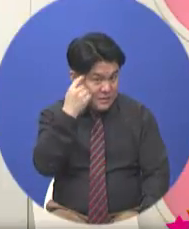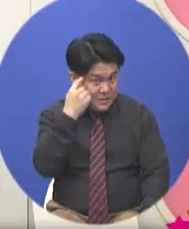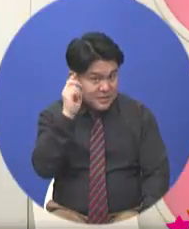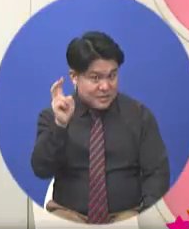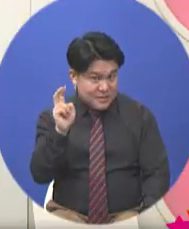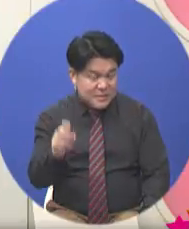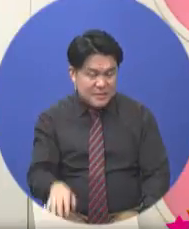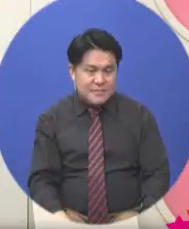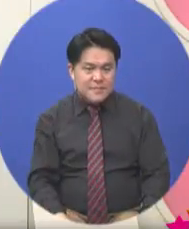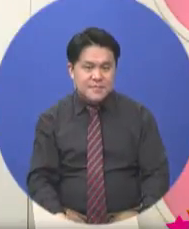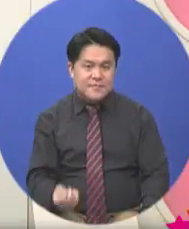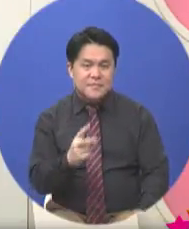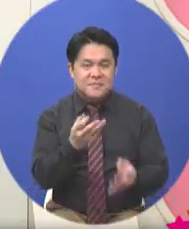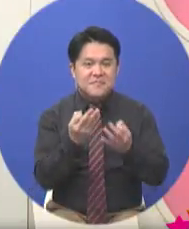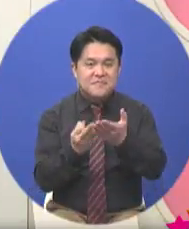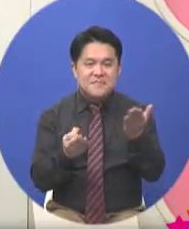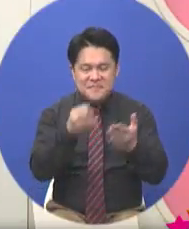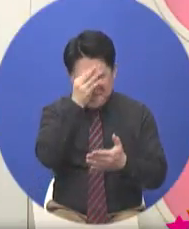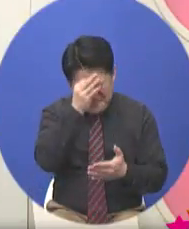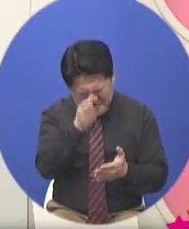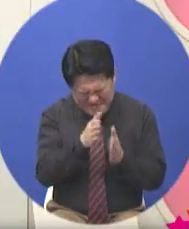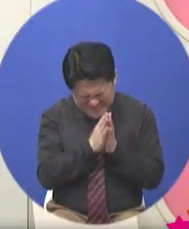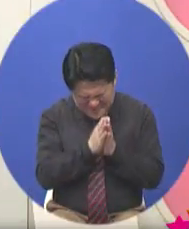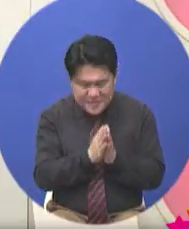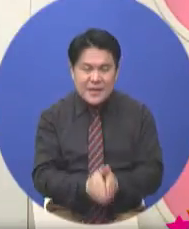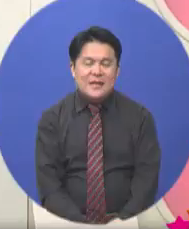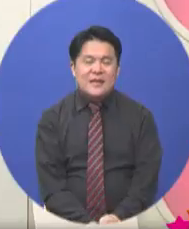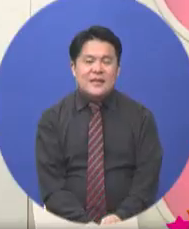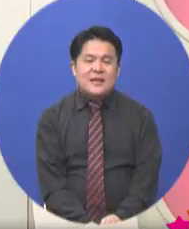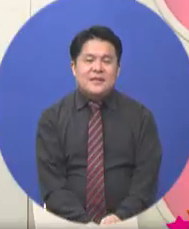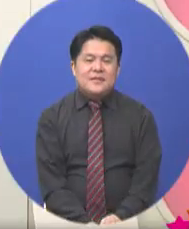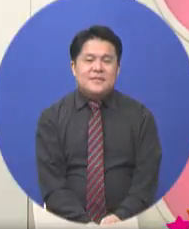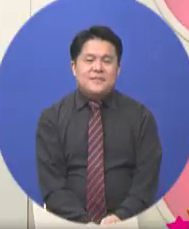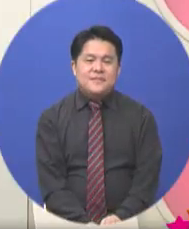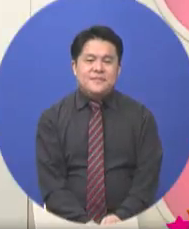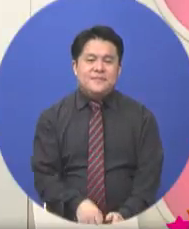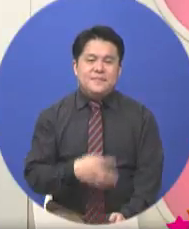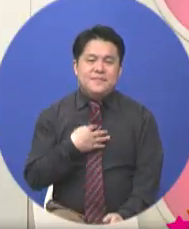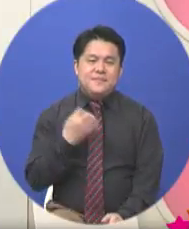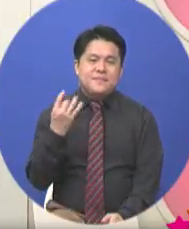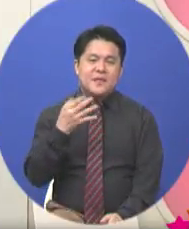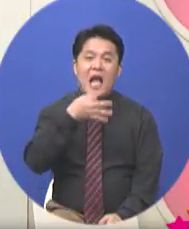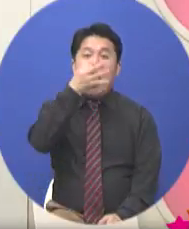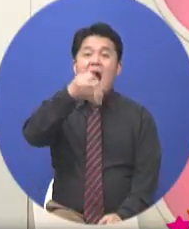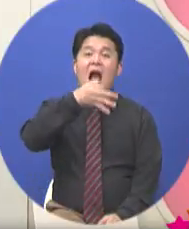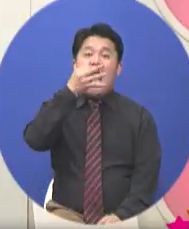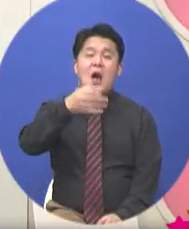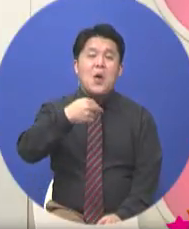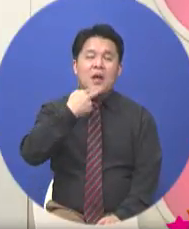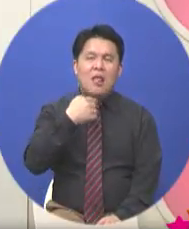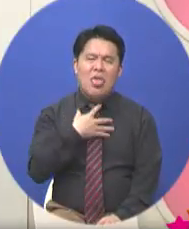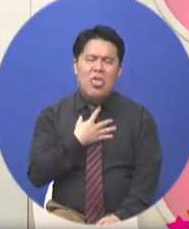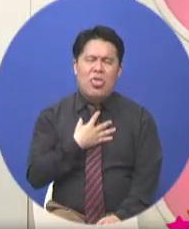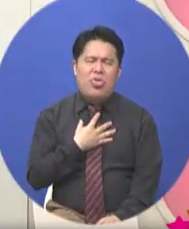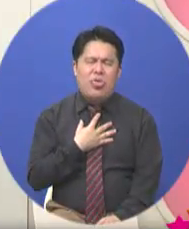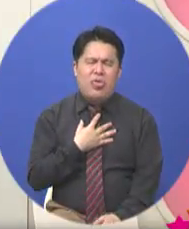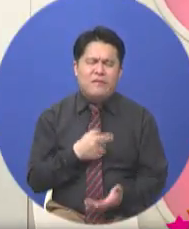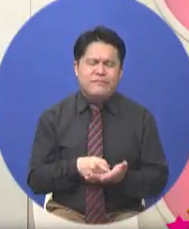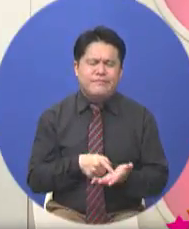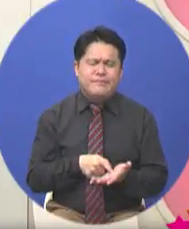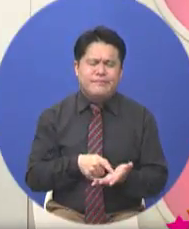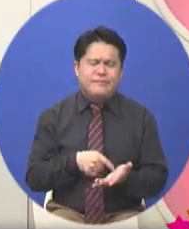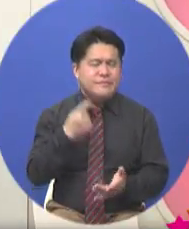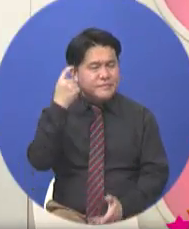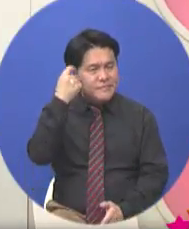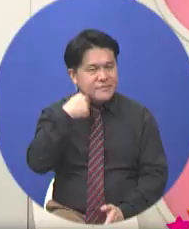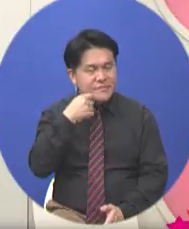않으세요? 시청자분들한테 좀 죄송스러운데 제가 이렇게 카랑카랑한 목소리를 못 들려드리고 좀 이렇게 탁한